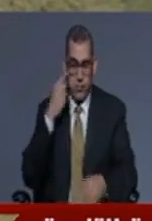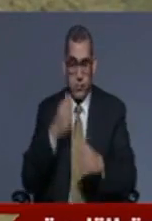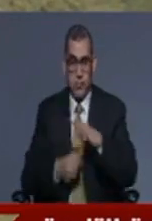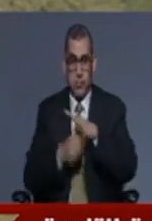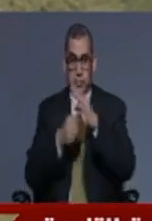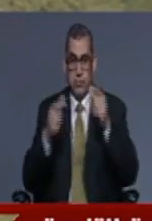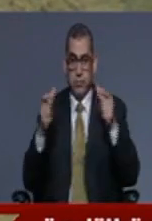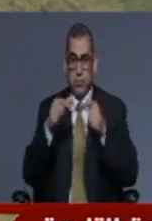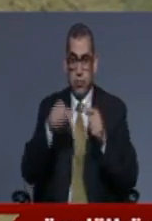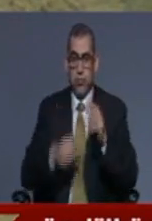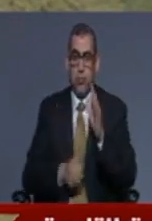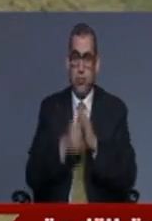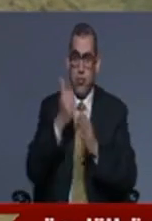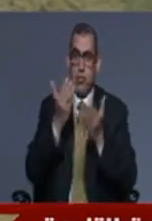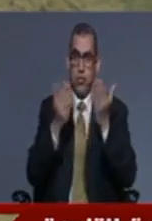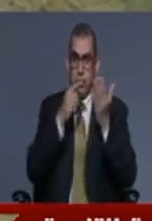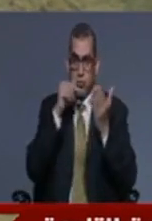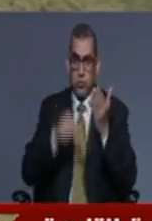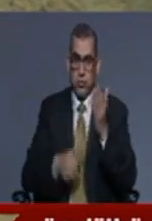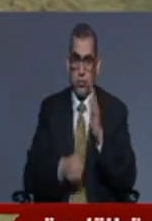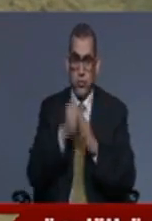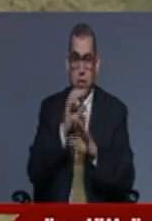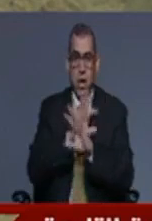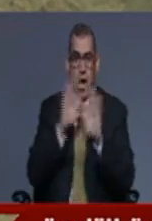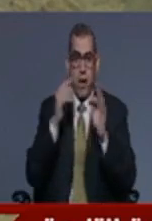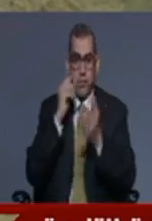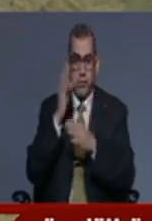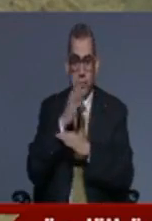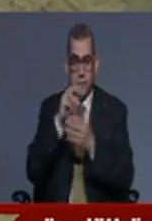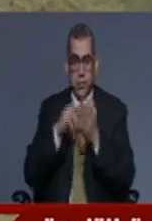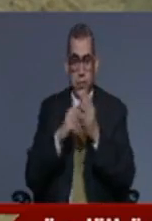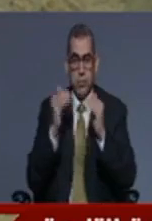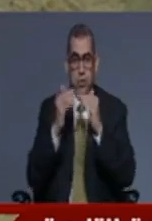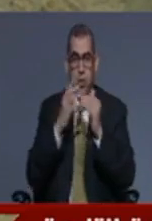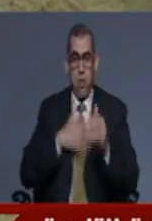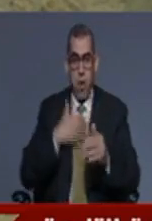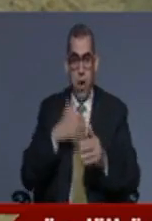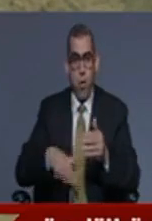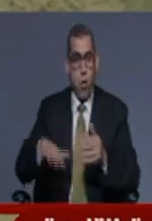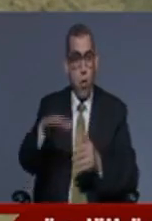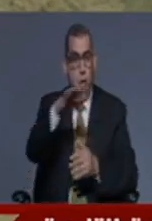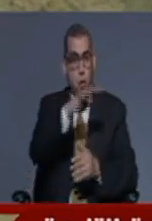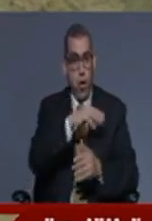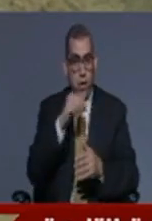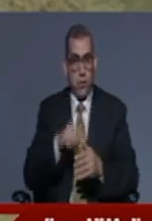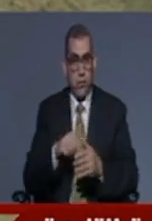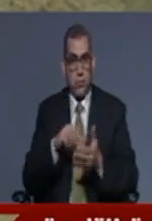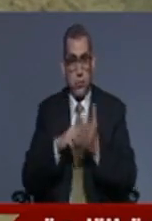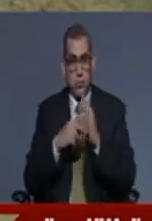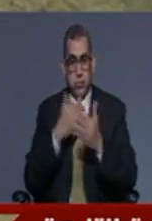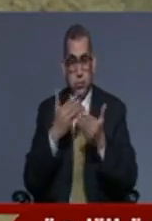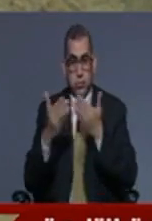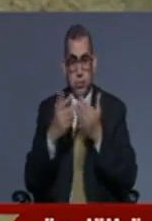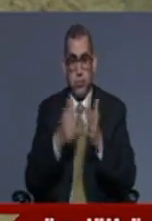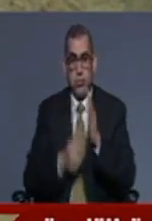ناجحة في تحقيق جميع أهدافها. أتمنى لنا جميعا مداولات ناجحة